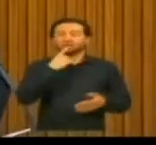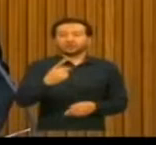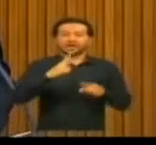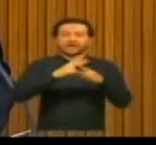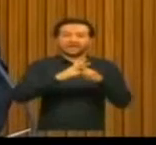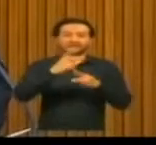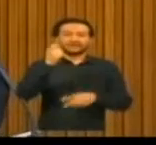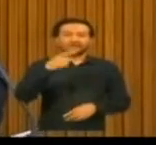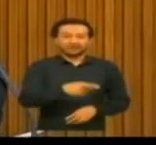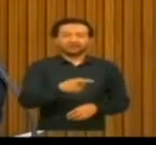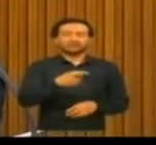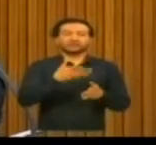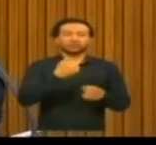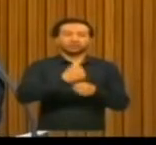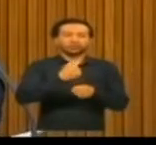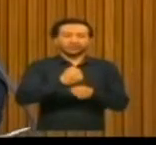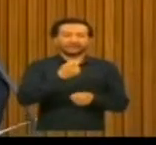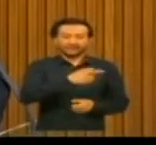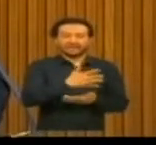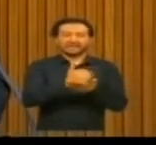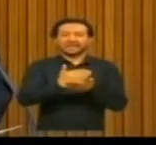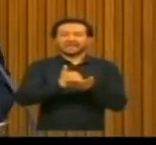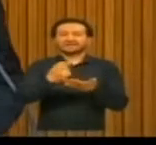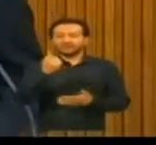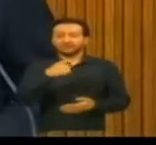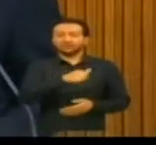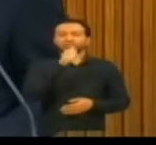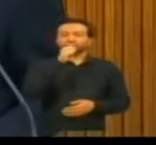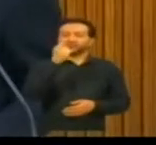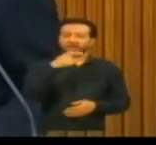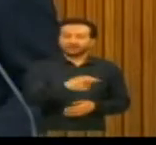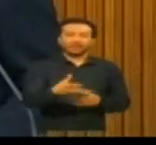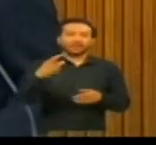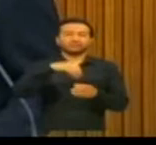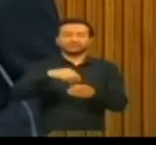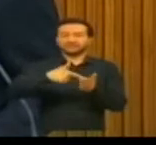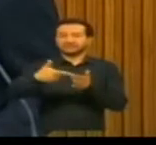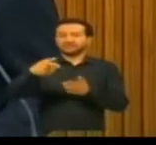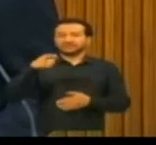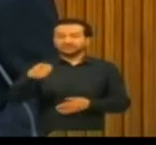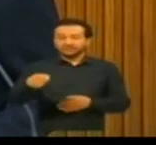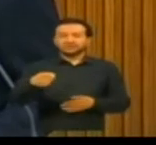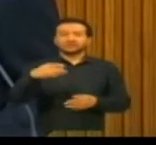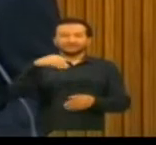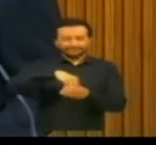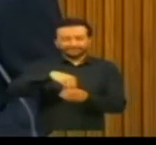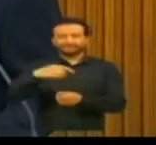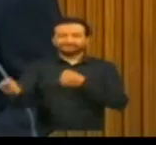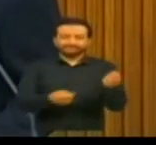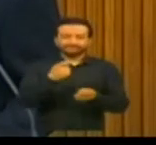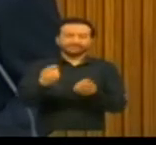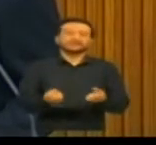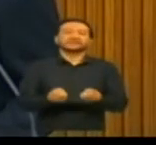Elektrik fiyatları, gübre fiyatları, ilaç fiyatları, su fiyatları çiftçinin ürünü ekmesine imkan